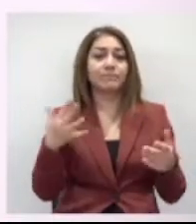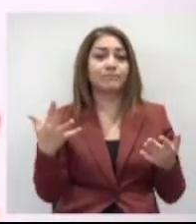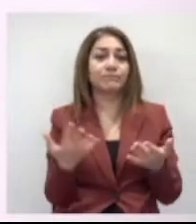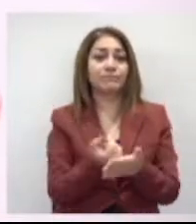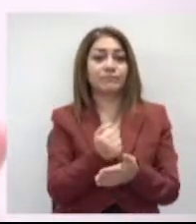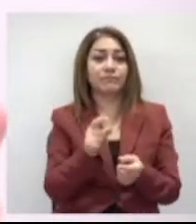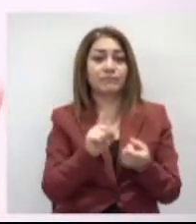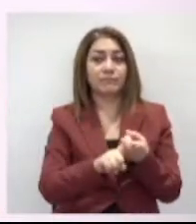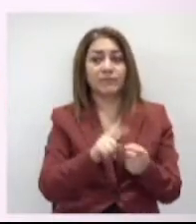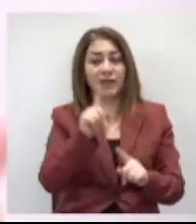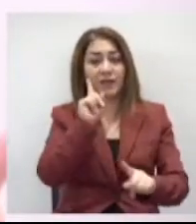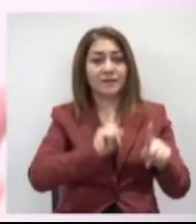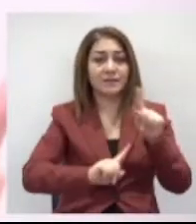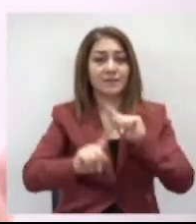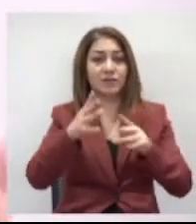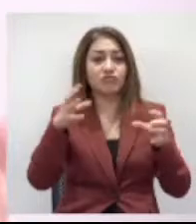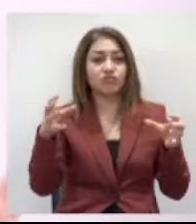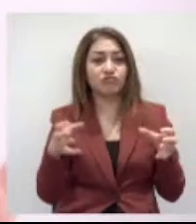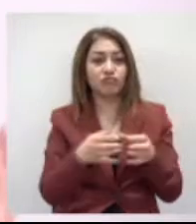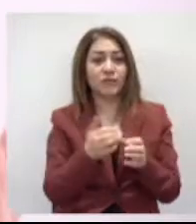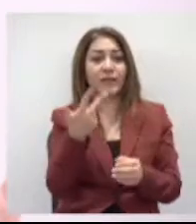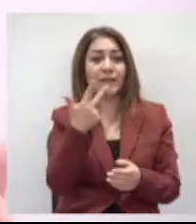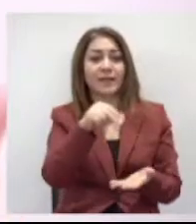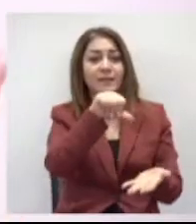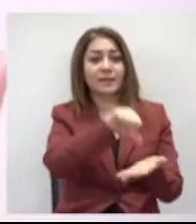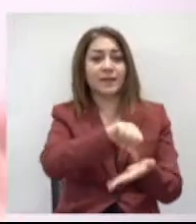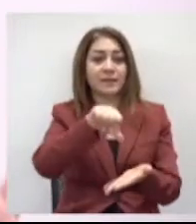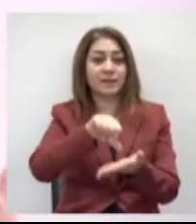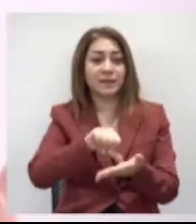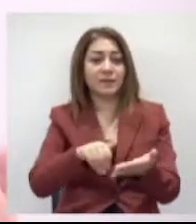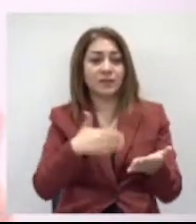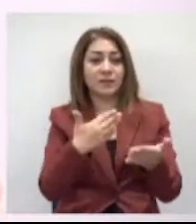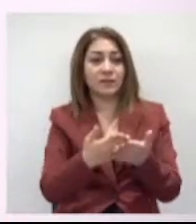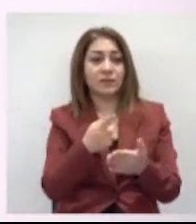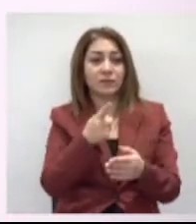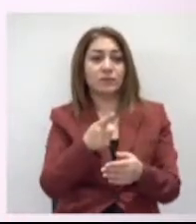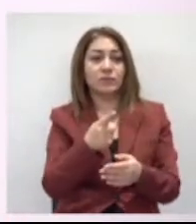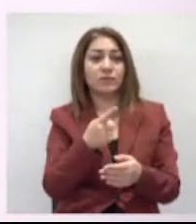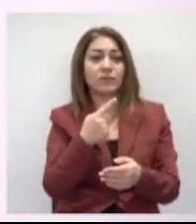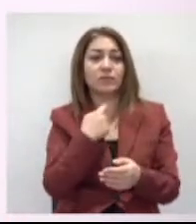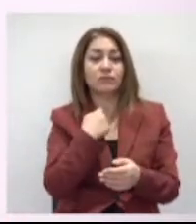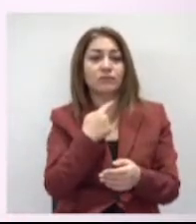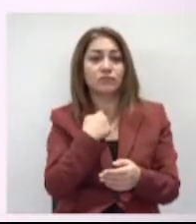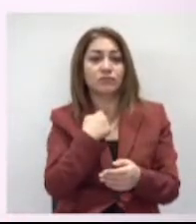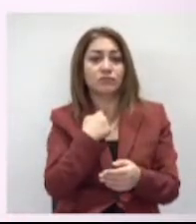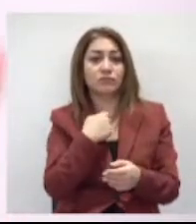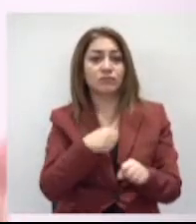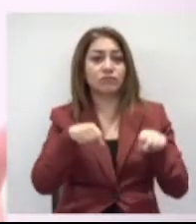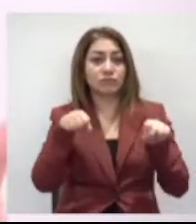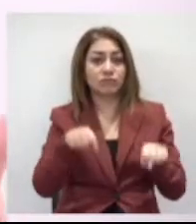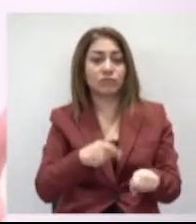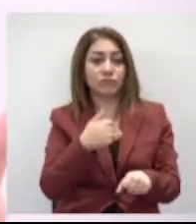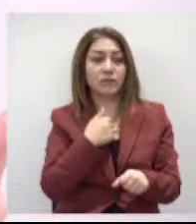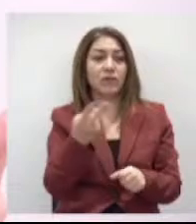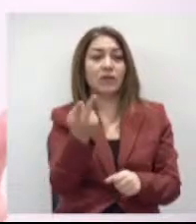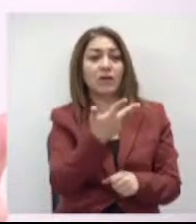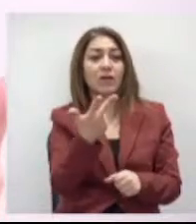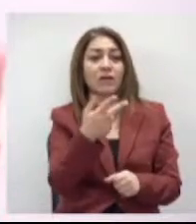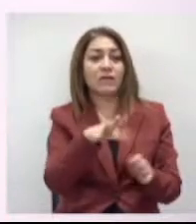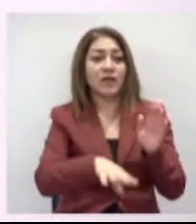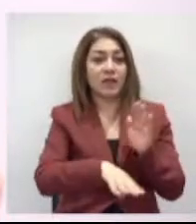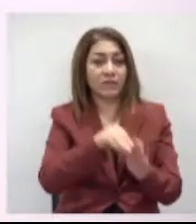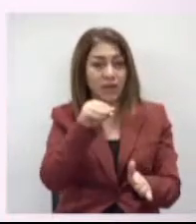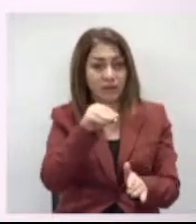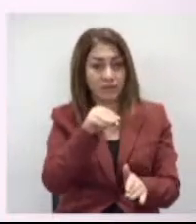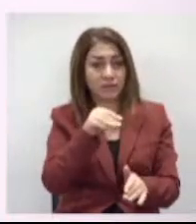հետ կապված դիմում եմ հանձնաժողովի հարգարժան 3 ներկա անդամներին, դուք ունեք քվորում, և հիմա ուզում եմ դնել ձեր մեջ նախ